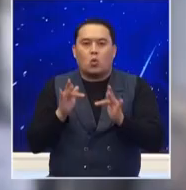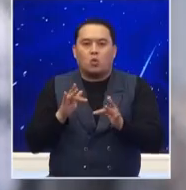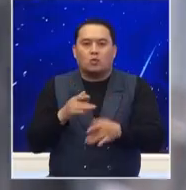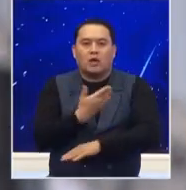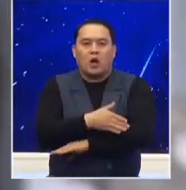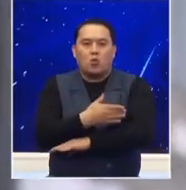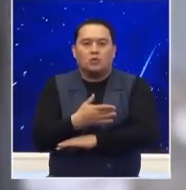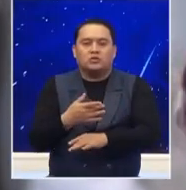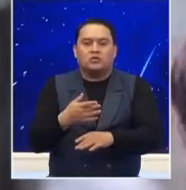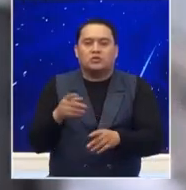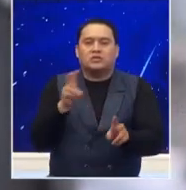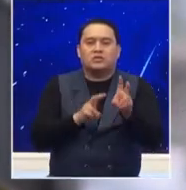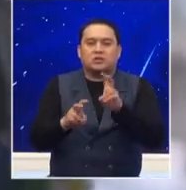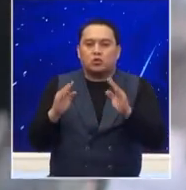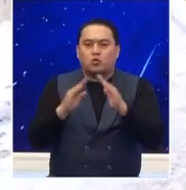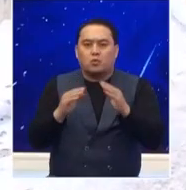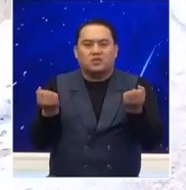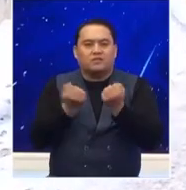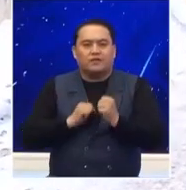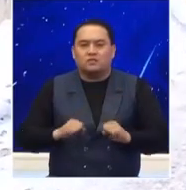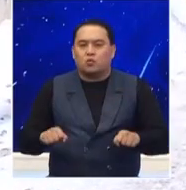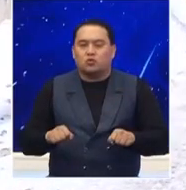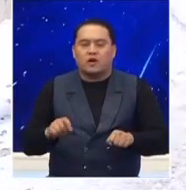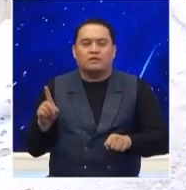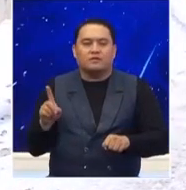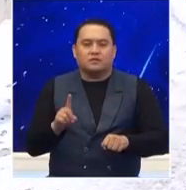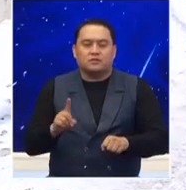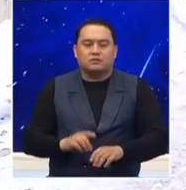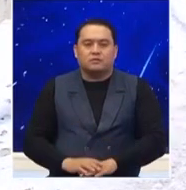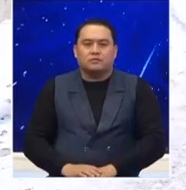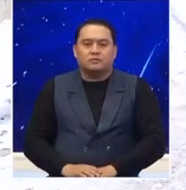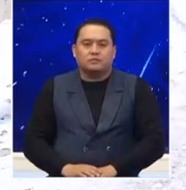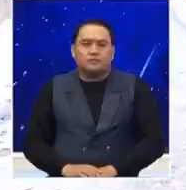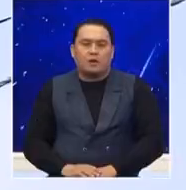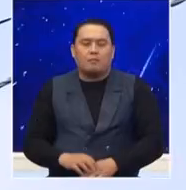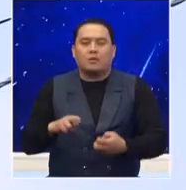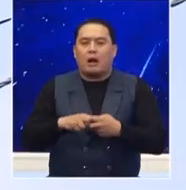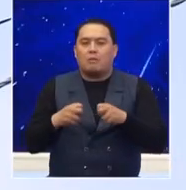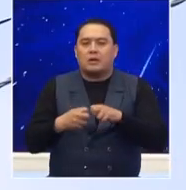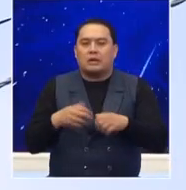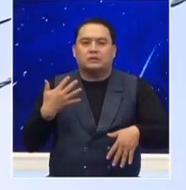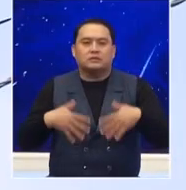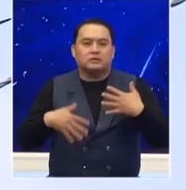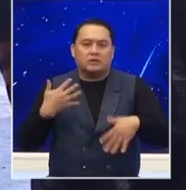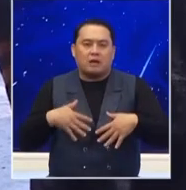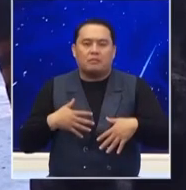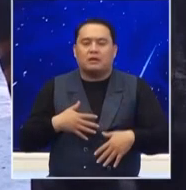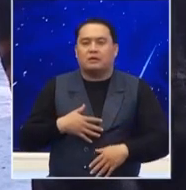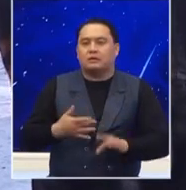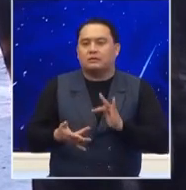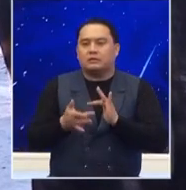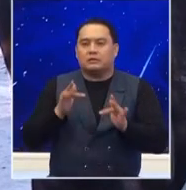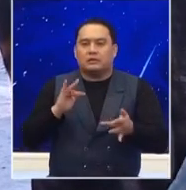выходить на улицу. В доме этого сделать практически невозможно, сетуют они. Кроме того, проблема слабого интернета особенно